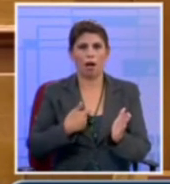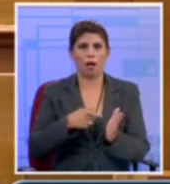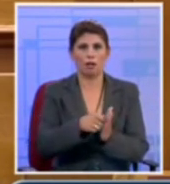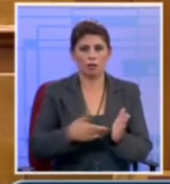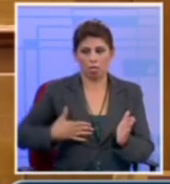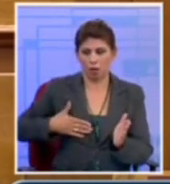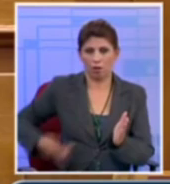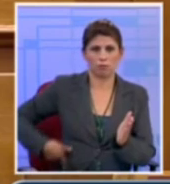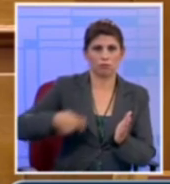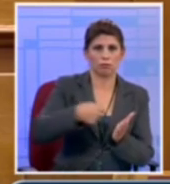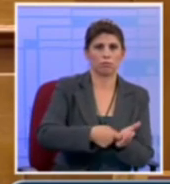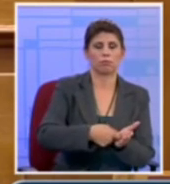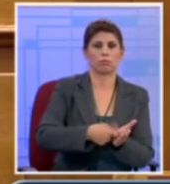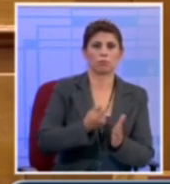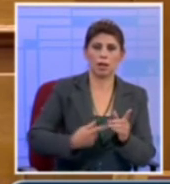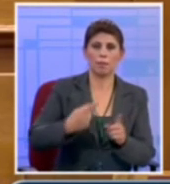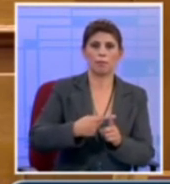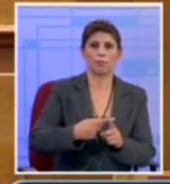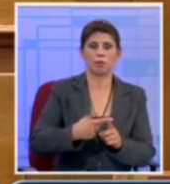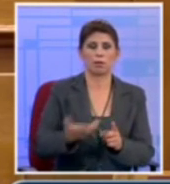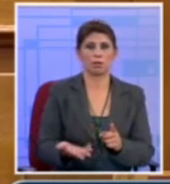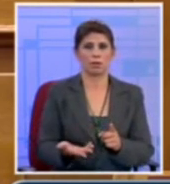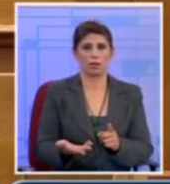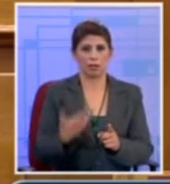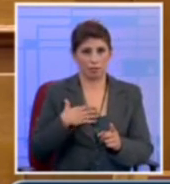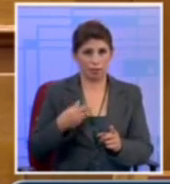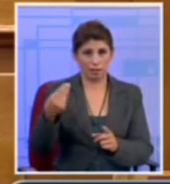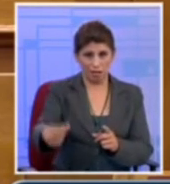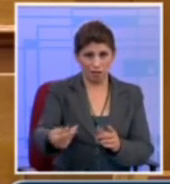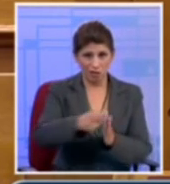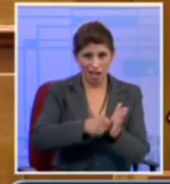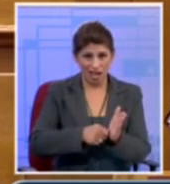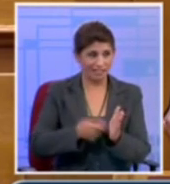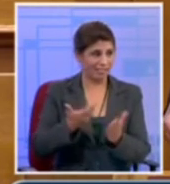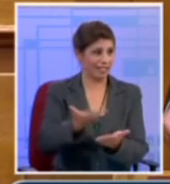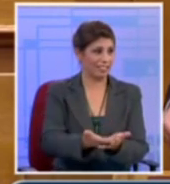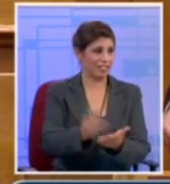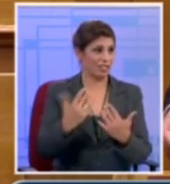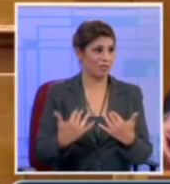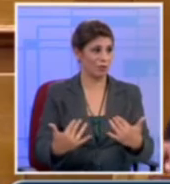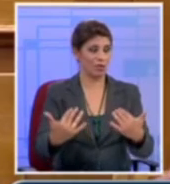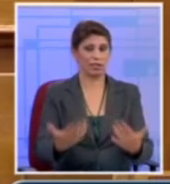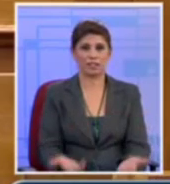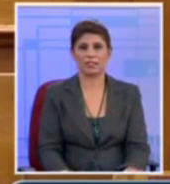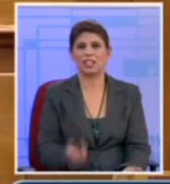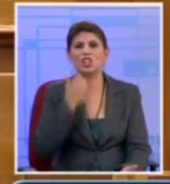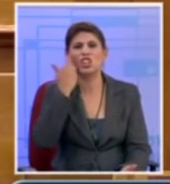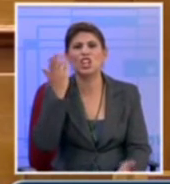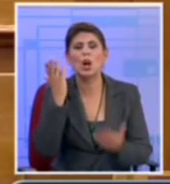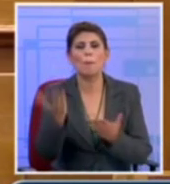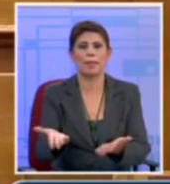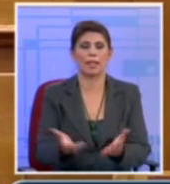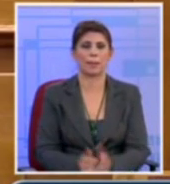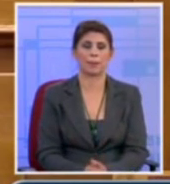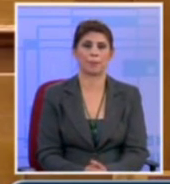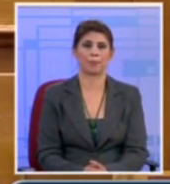στο ξενοδοχείο. Και ζήτησα να καταθέσω, θέλετε να καταθέσω την κάρτα μου, να την καταθέσω στη Βουλή. Είναι ντροπή